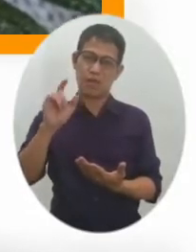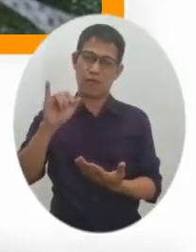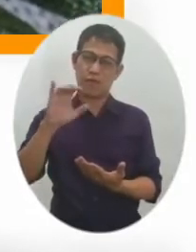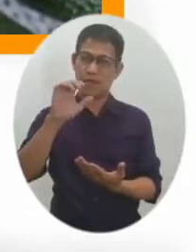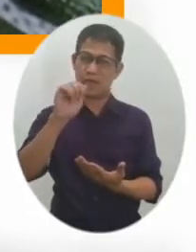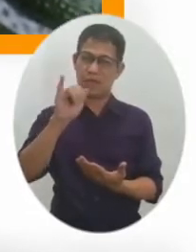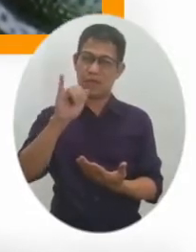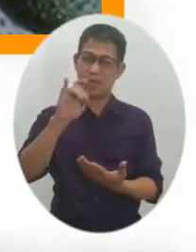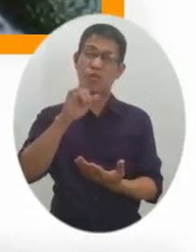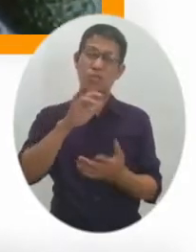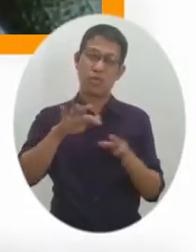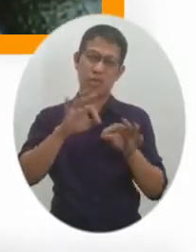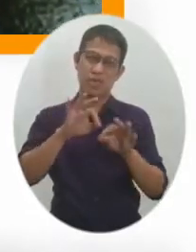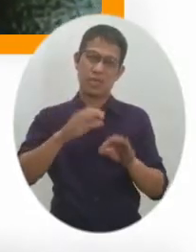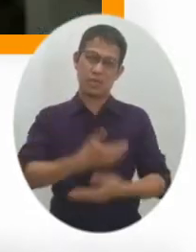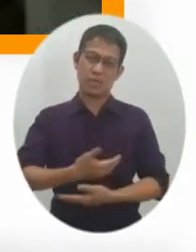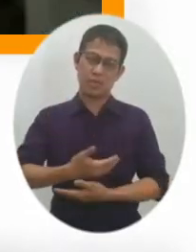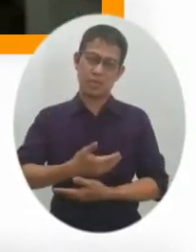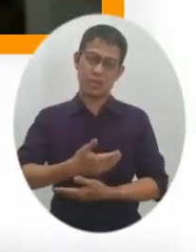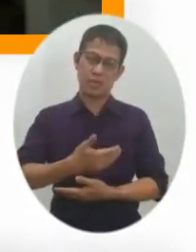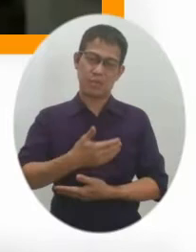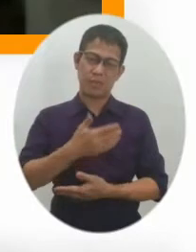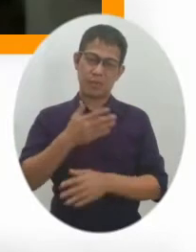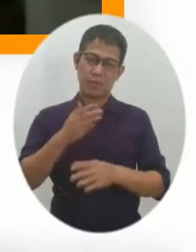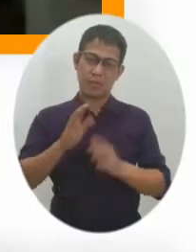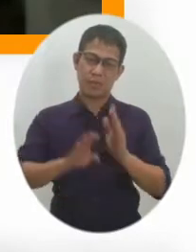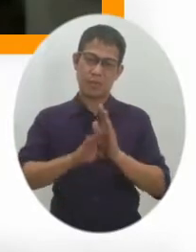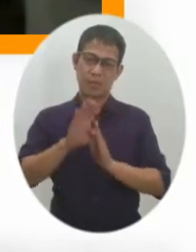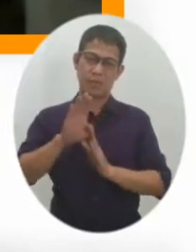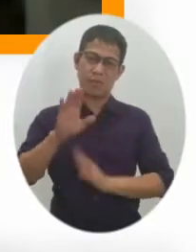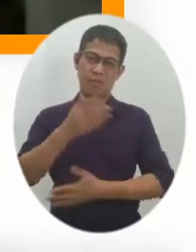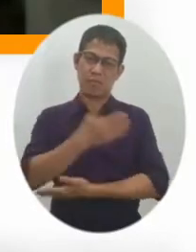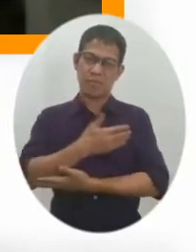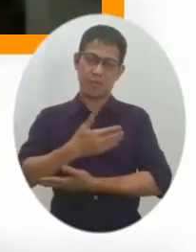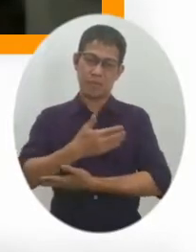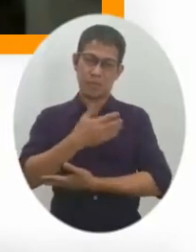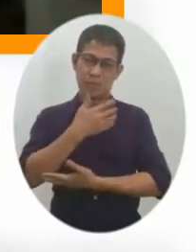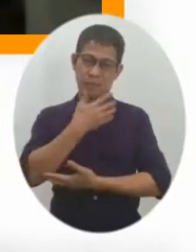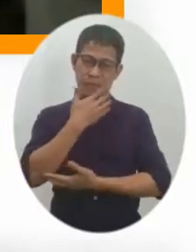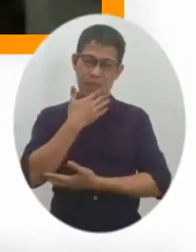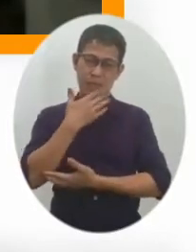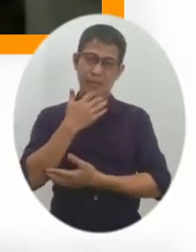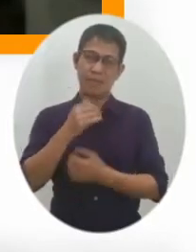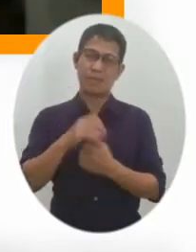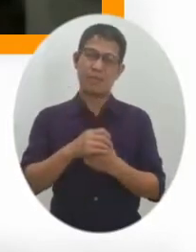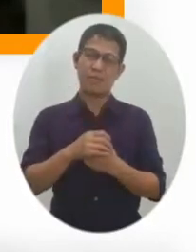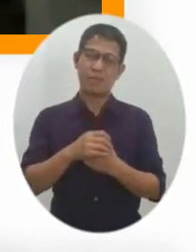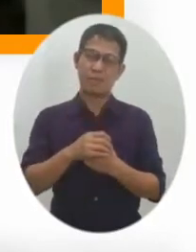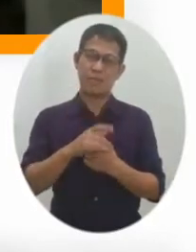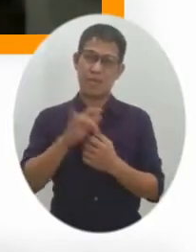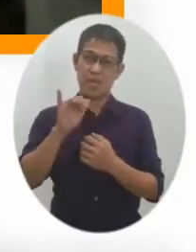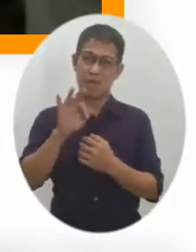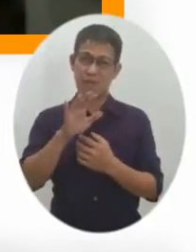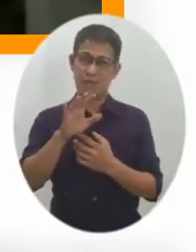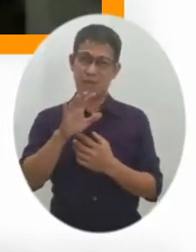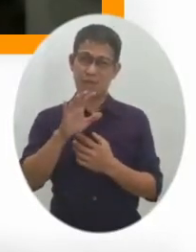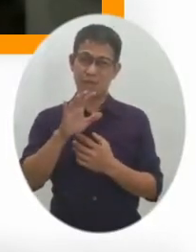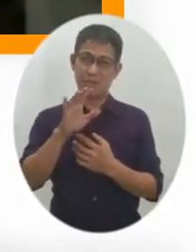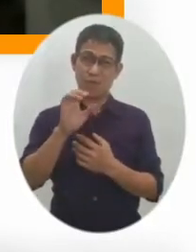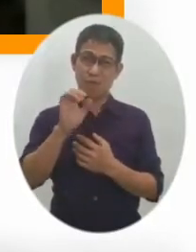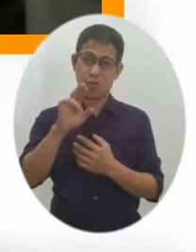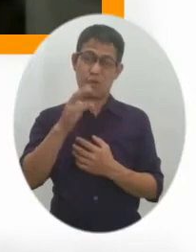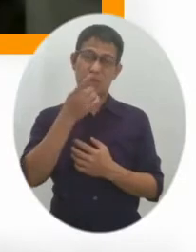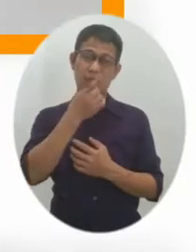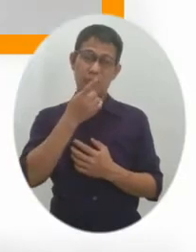acid. Napaka-importante niyan para sa mga nagbubuntis at mura naman yung folic acid niyan.